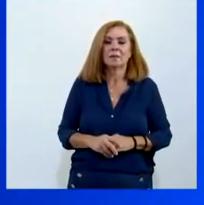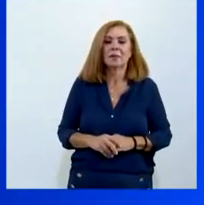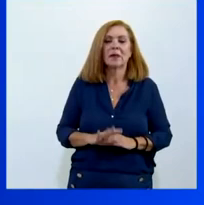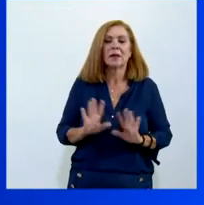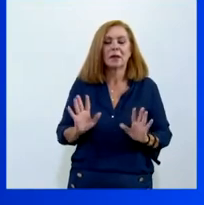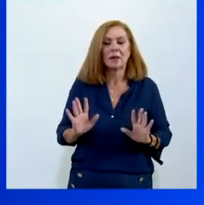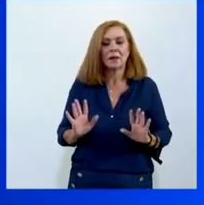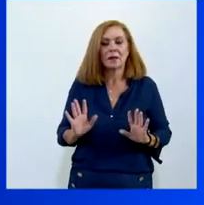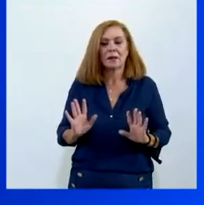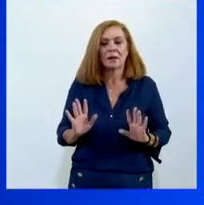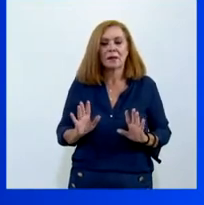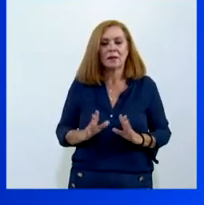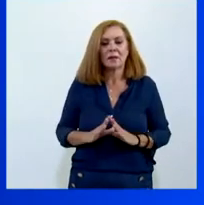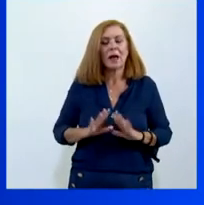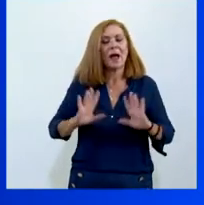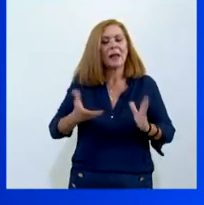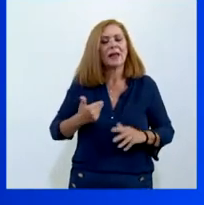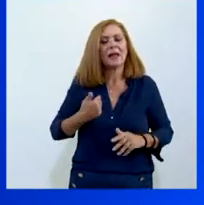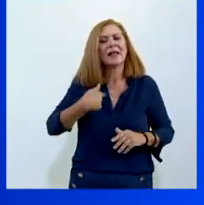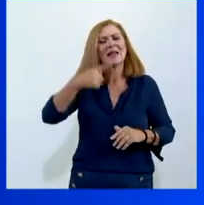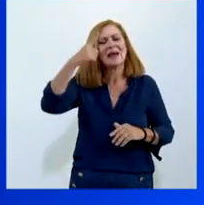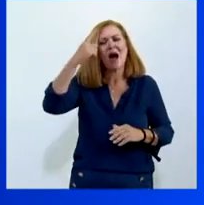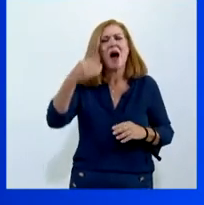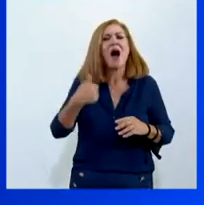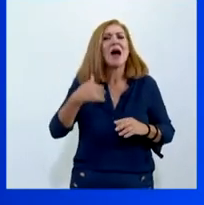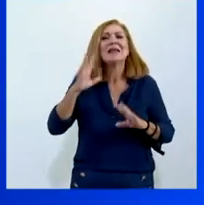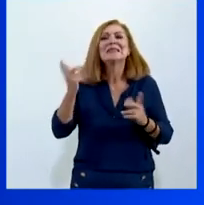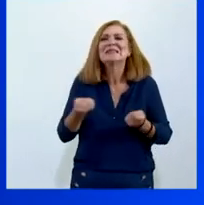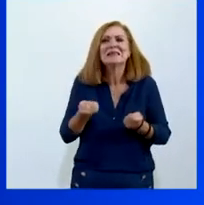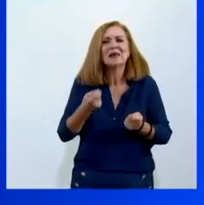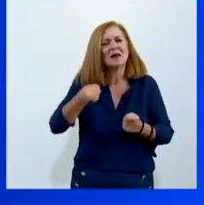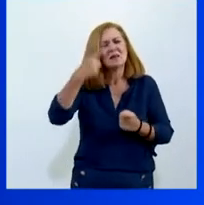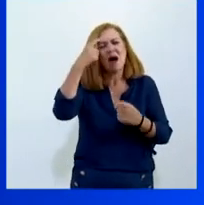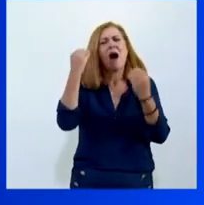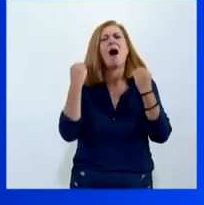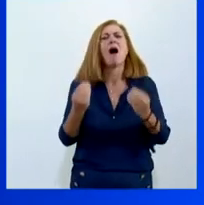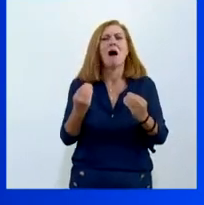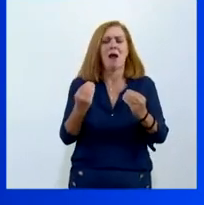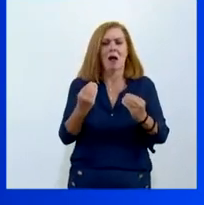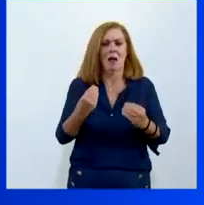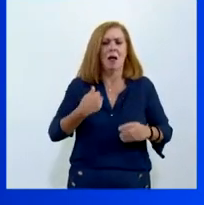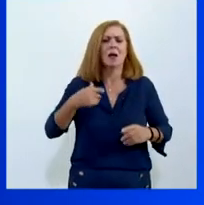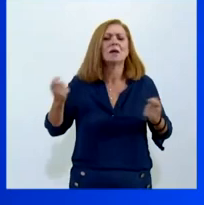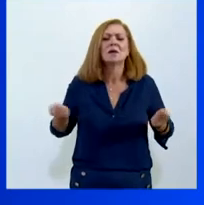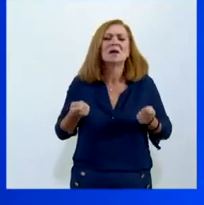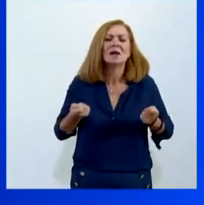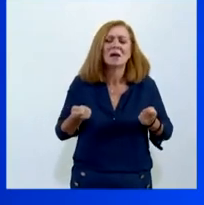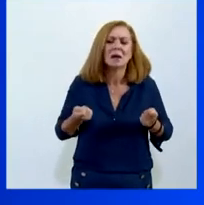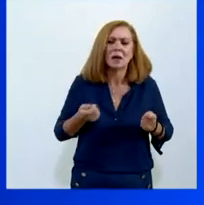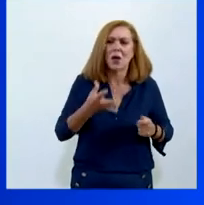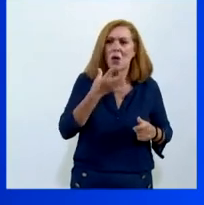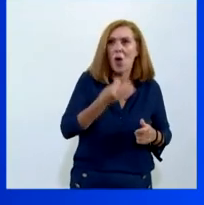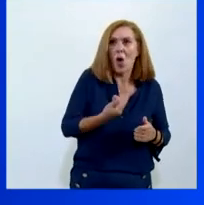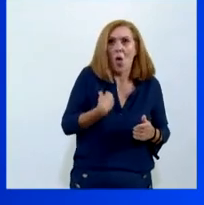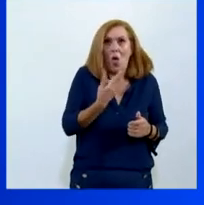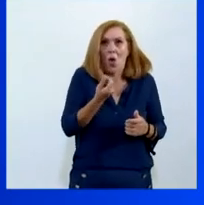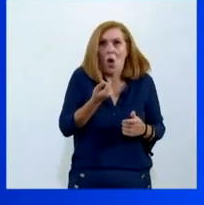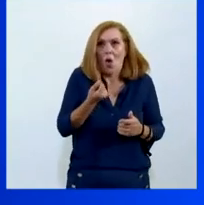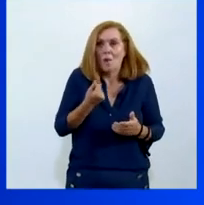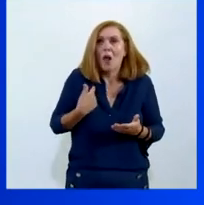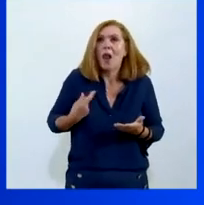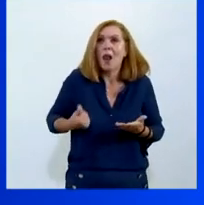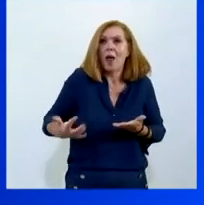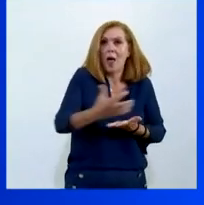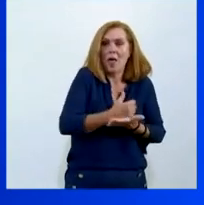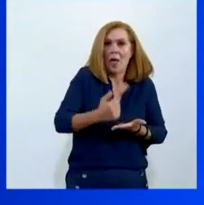ξέρουμε πολύ καλά τι πρέπει να κάνουμε και το κάνουμε όχι μόνο για λόγους οικονομικούς, γιατί χρειαζόμαστε